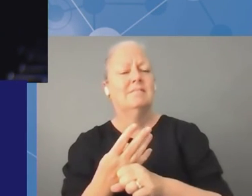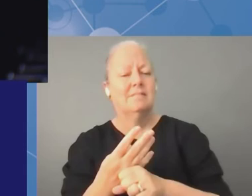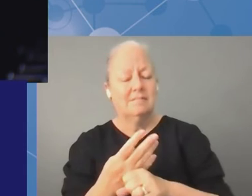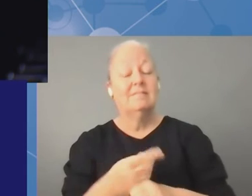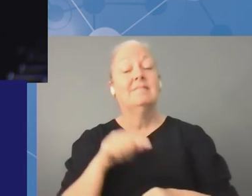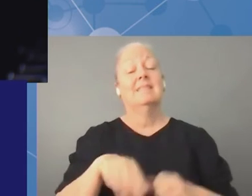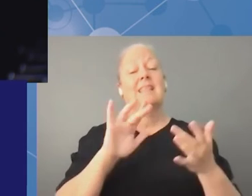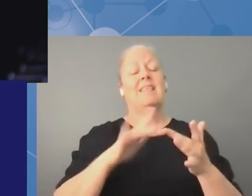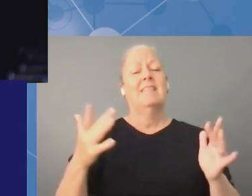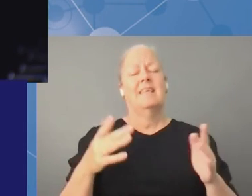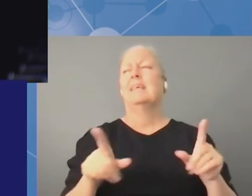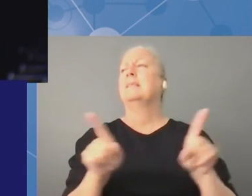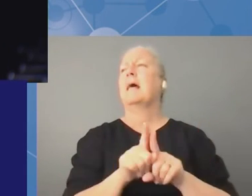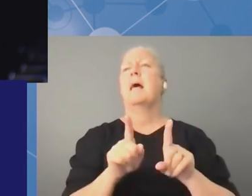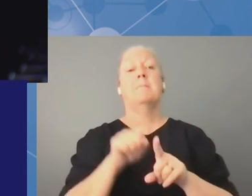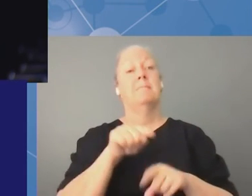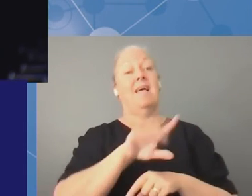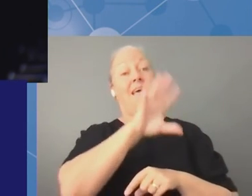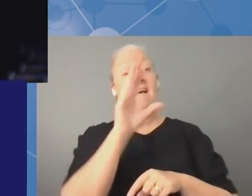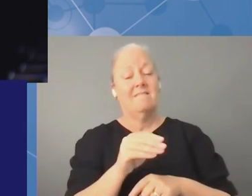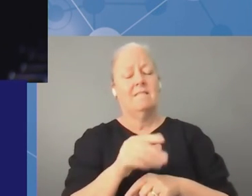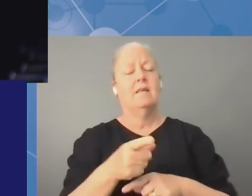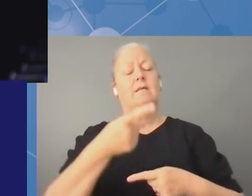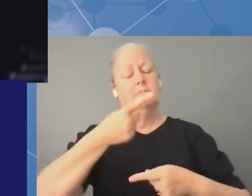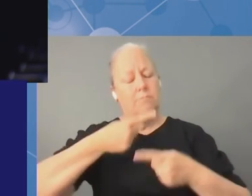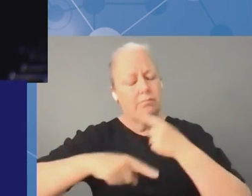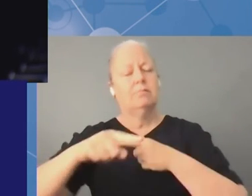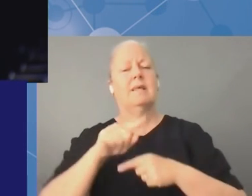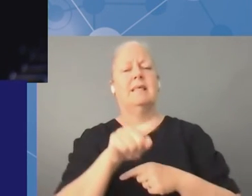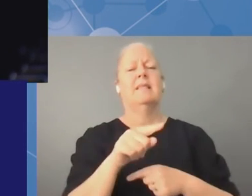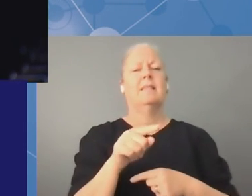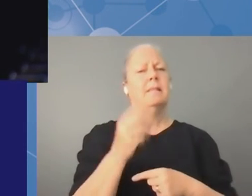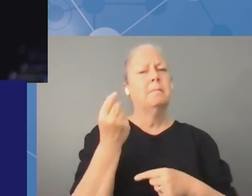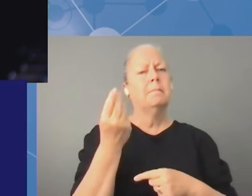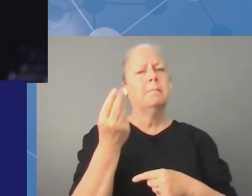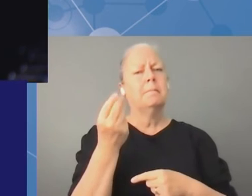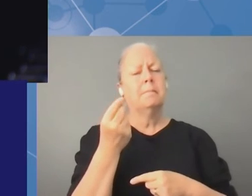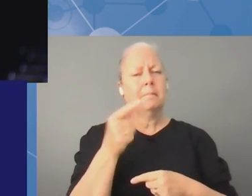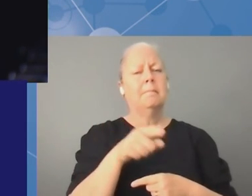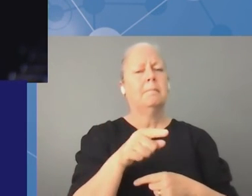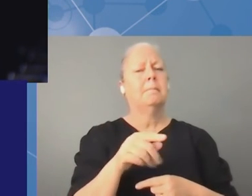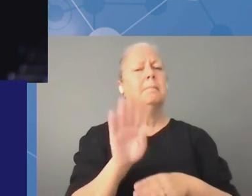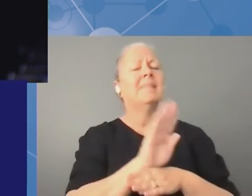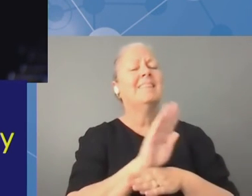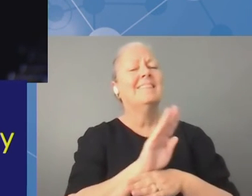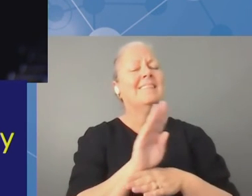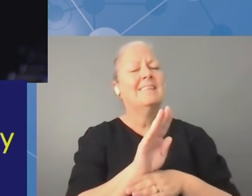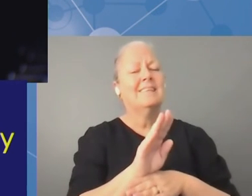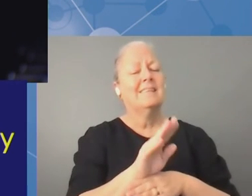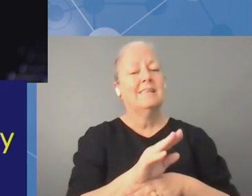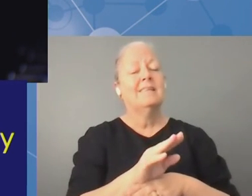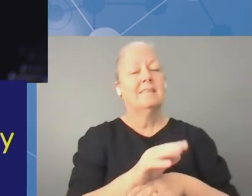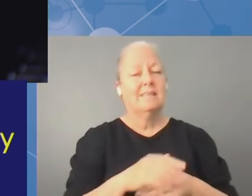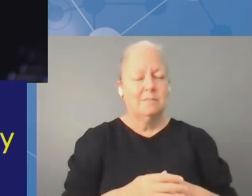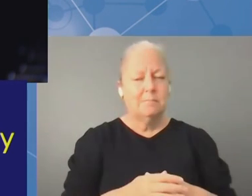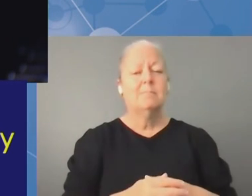устойчивого развития. Так что как мы здесь можем обеспечить равновесие в Африке? Интернет стал бизнесом, так можно сказать.